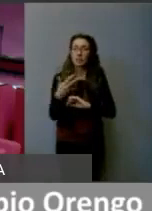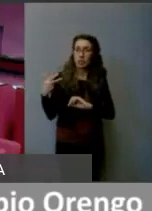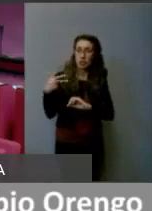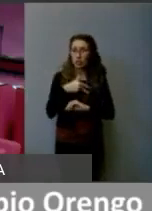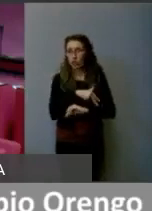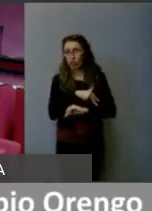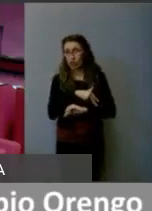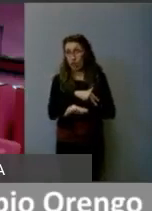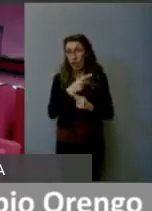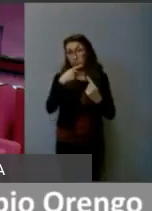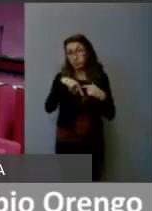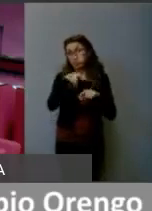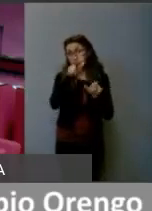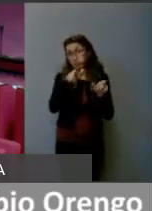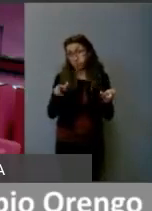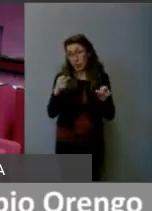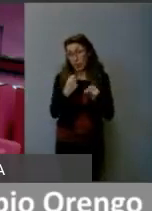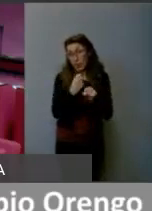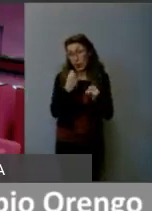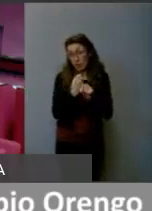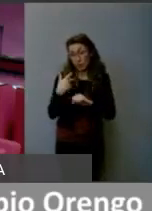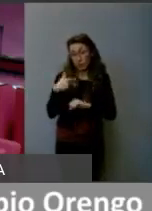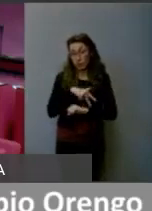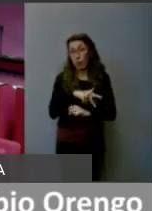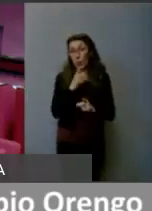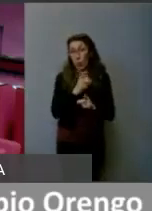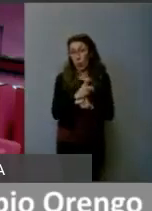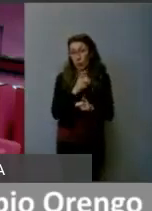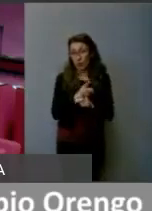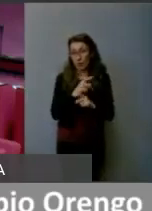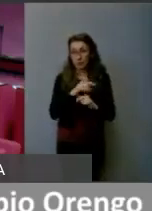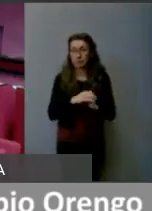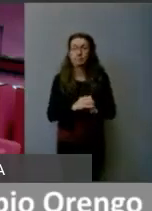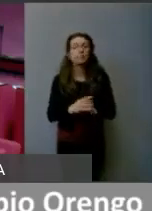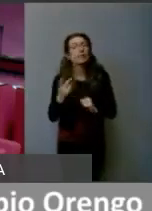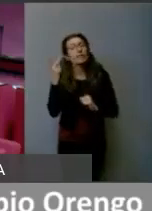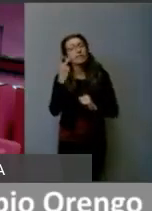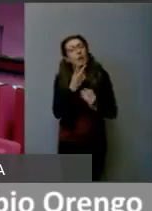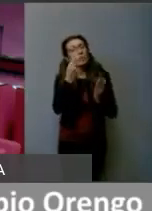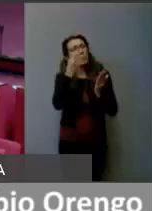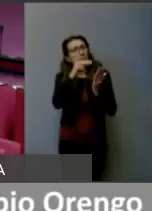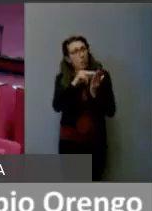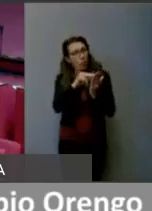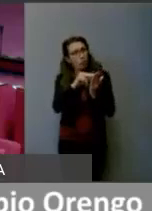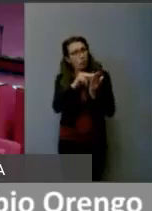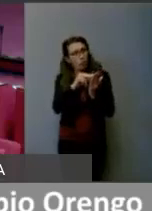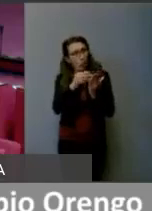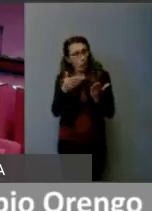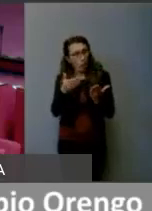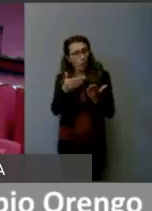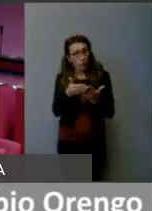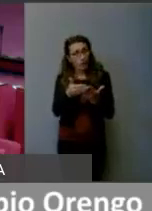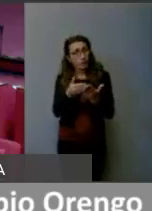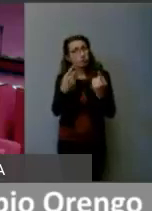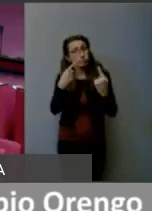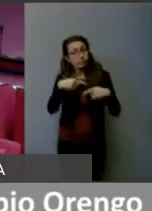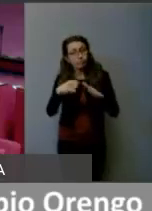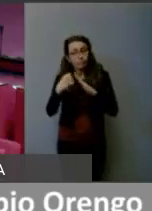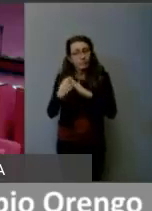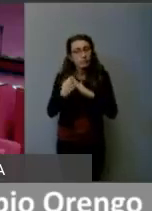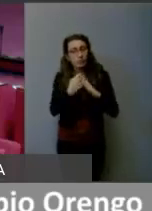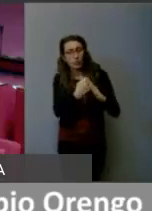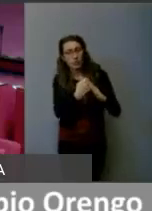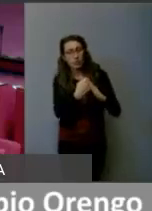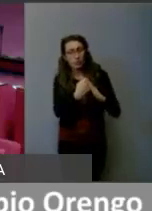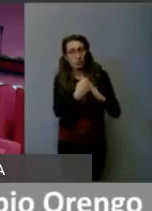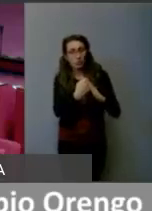dei socialmente utili. La presente mozione è stata, diciamo, sostenuta ed è supportata